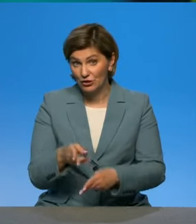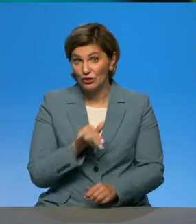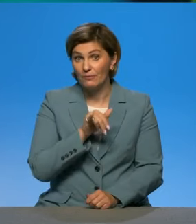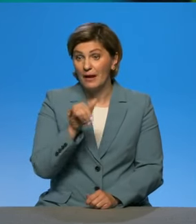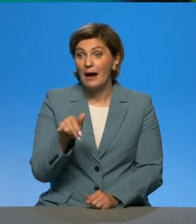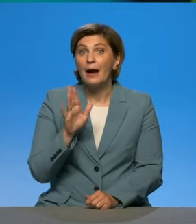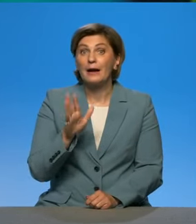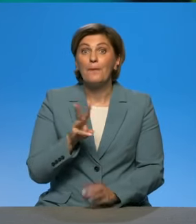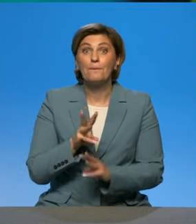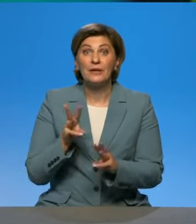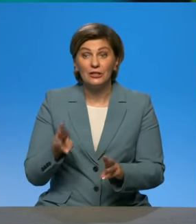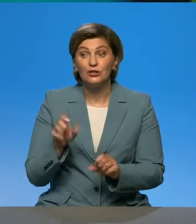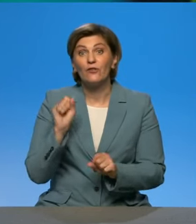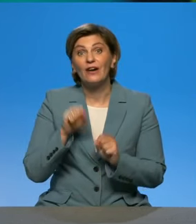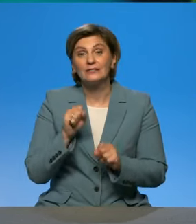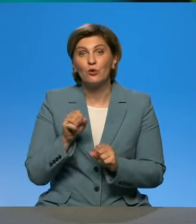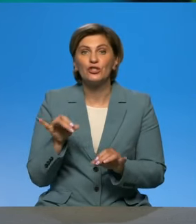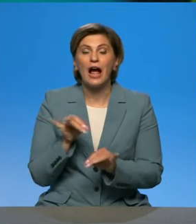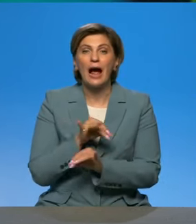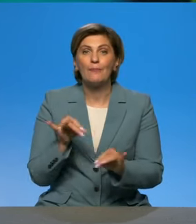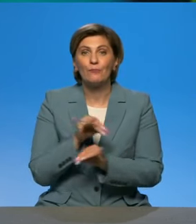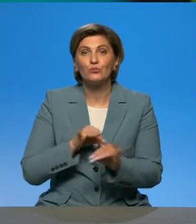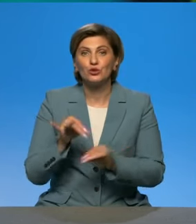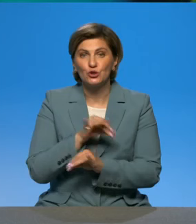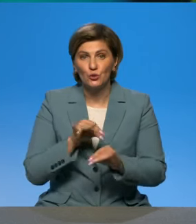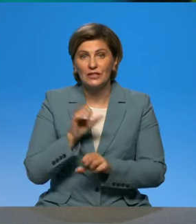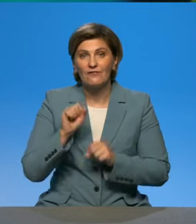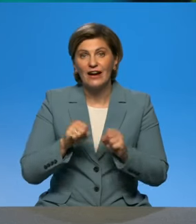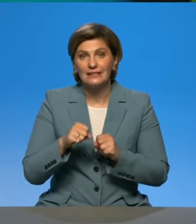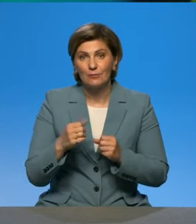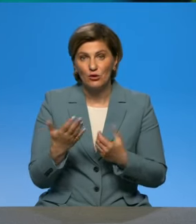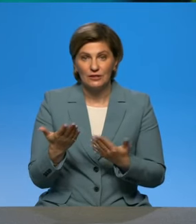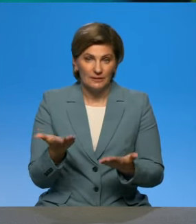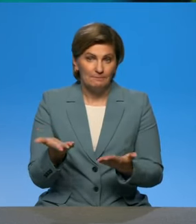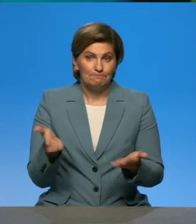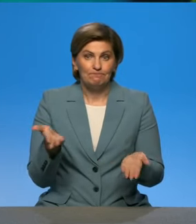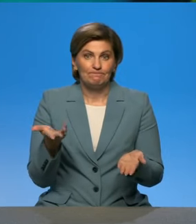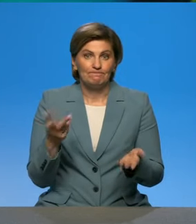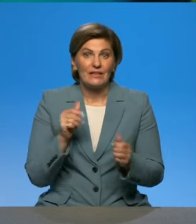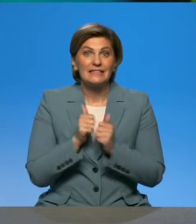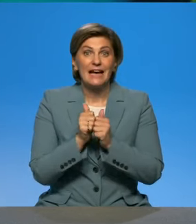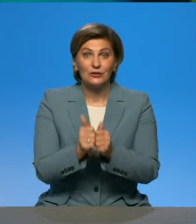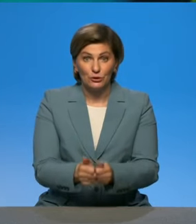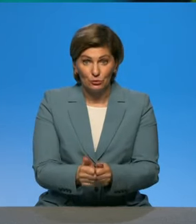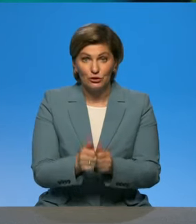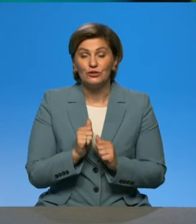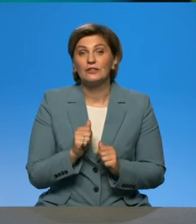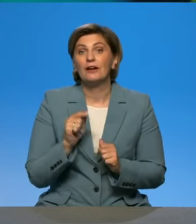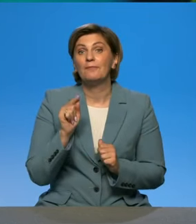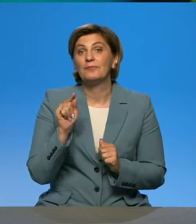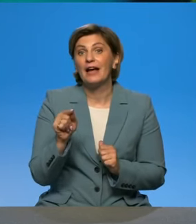премьер-министру, для того, чтобы обсудить возможные перспективы сотрудничества. В области жиженного природного газа они поставляют больше